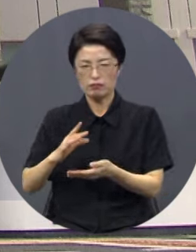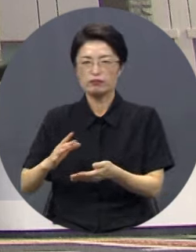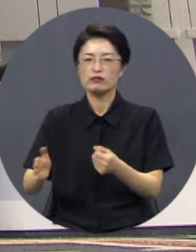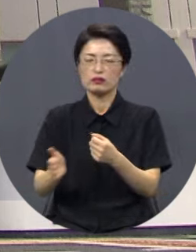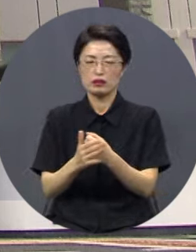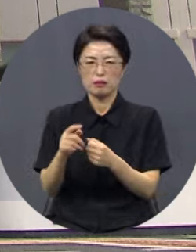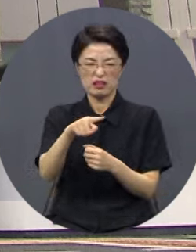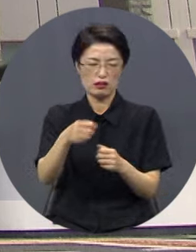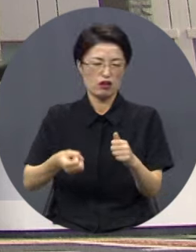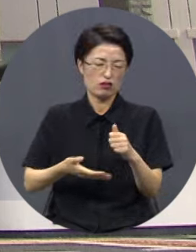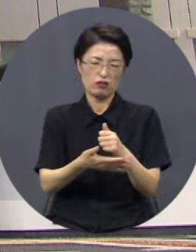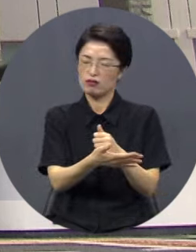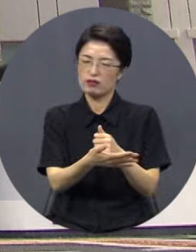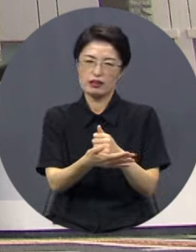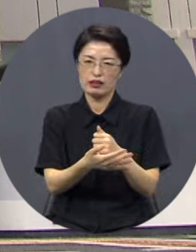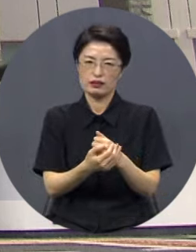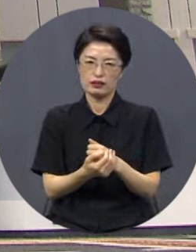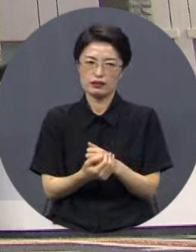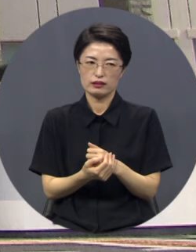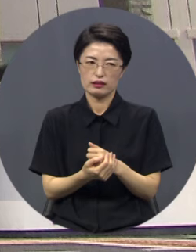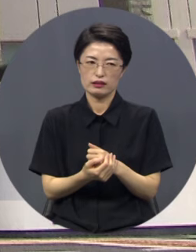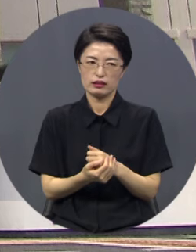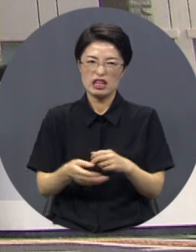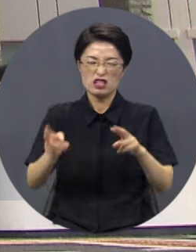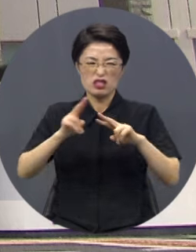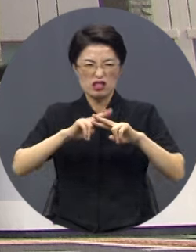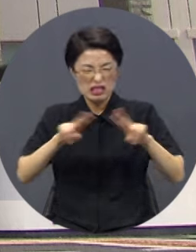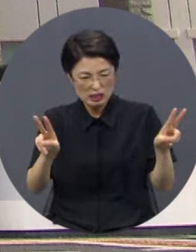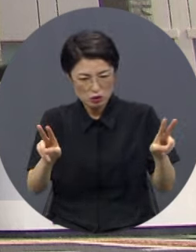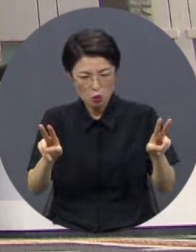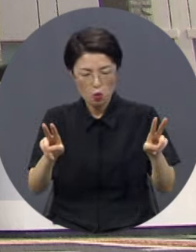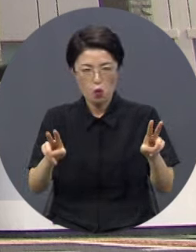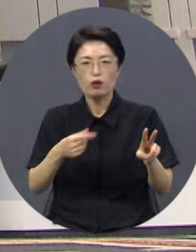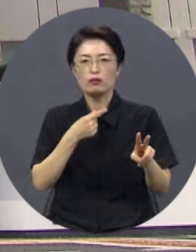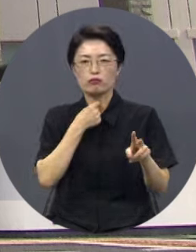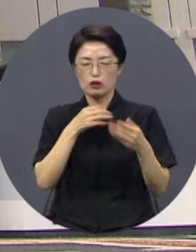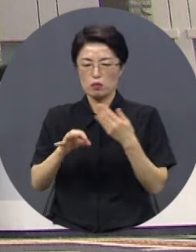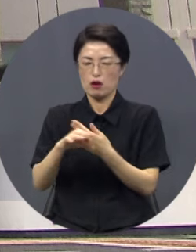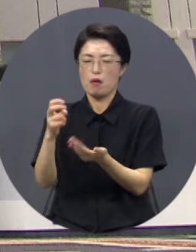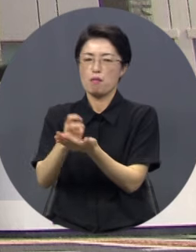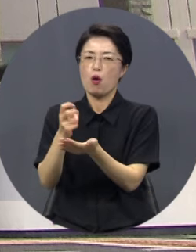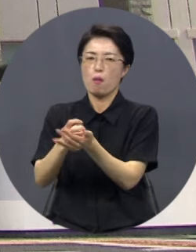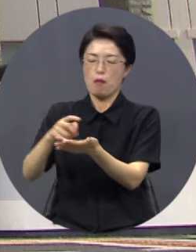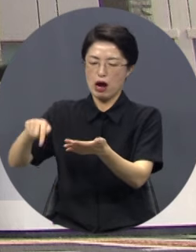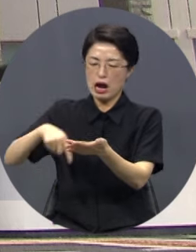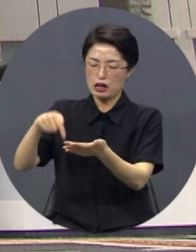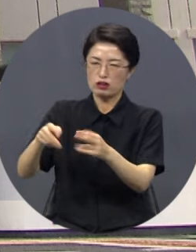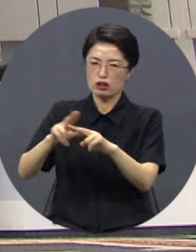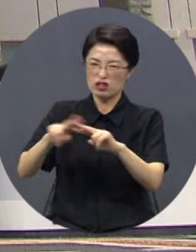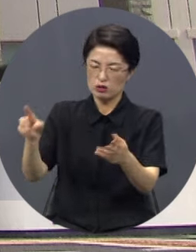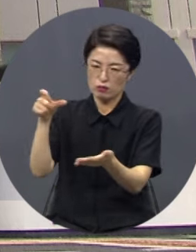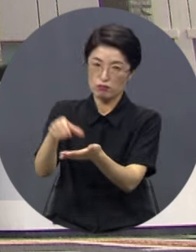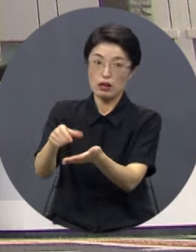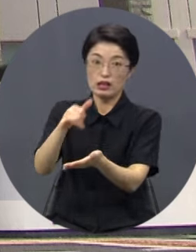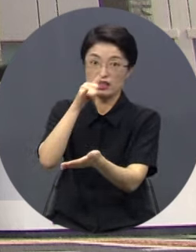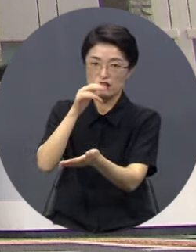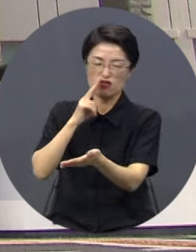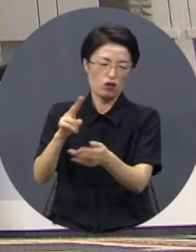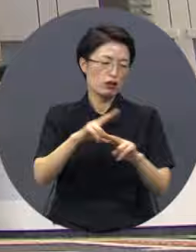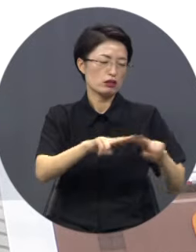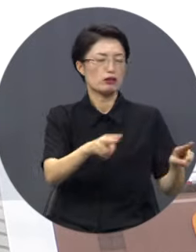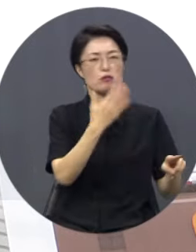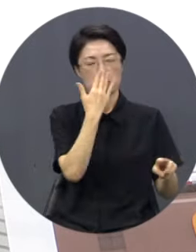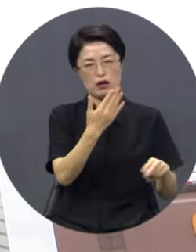영향력은 어뭐 저 취소 사유 이런게 어떤 법률 근에 의해 대야만 취소할